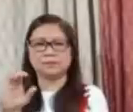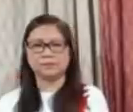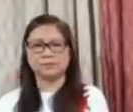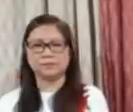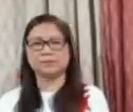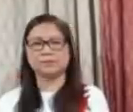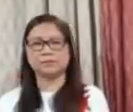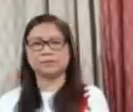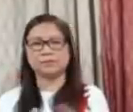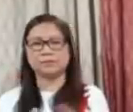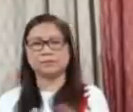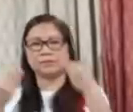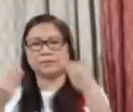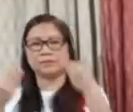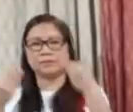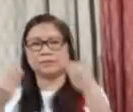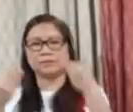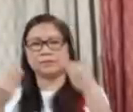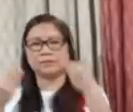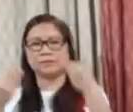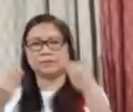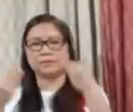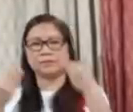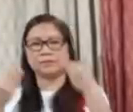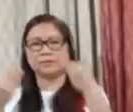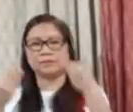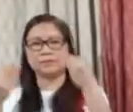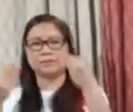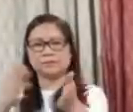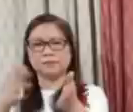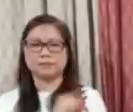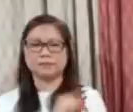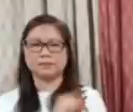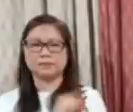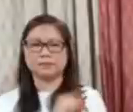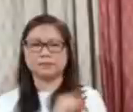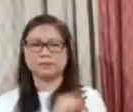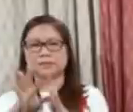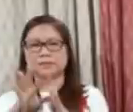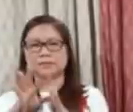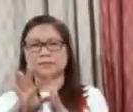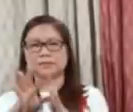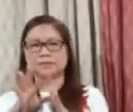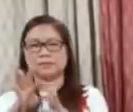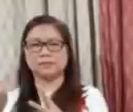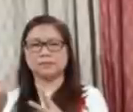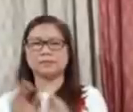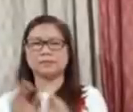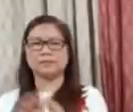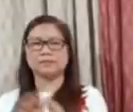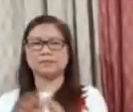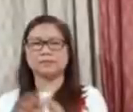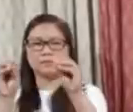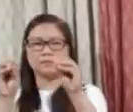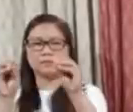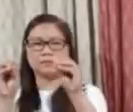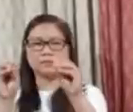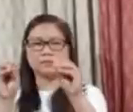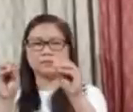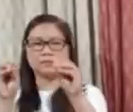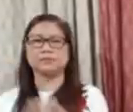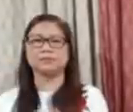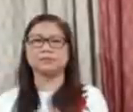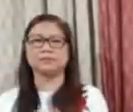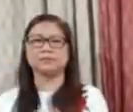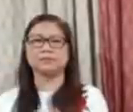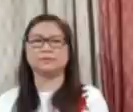ang kalidad ng edukasyon sa pamamagitan ng alternatibong pamamaraan ng pagtuturo. Kaya naman, ngayong araw